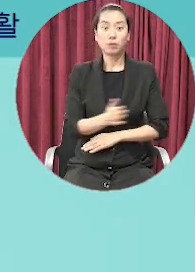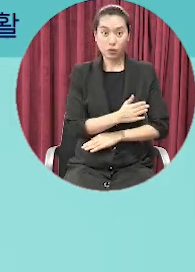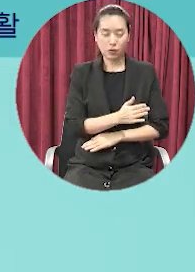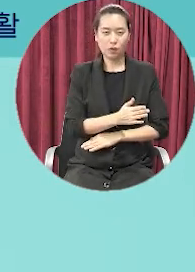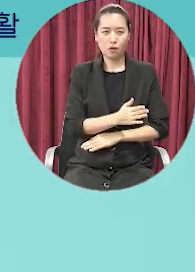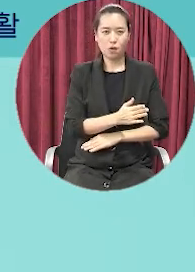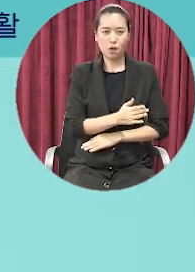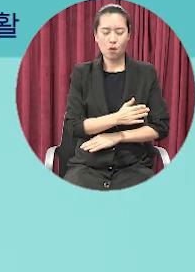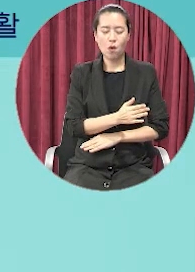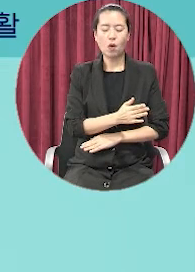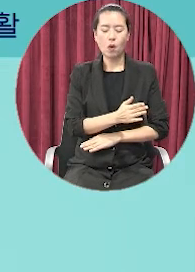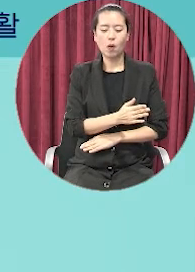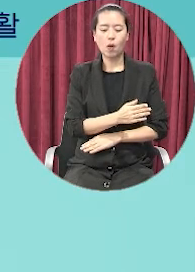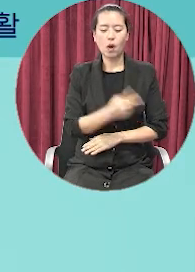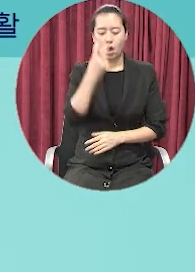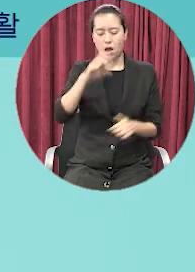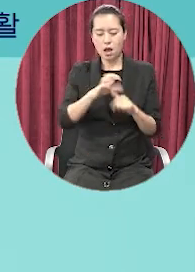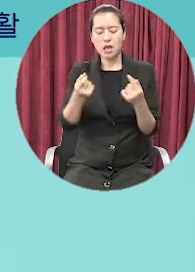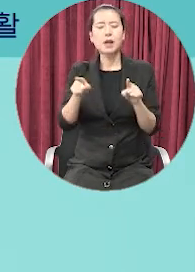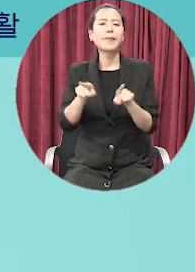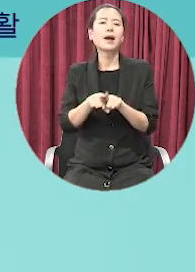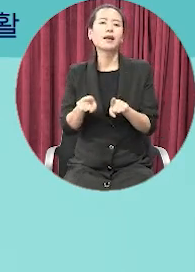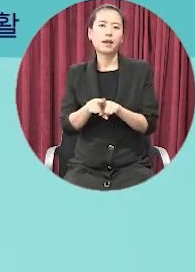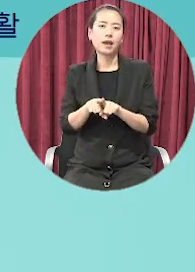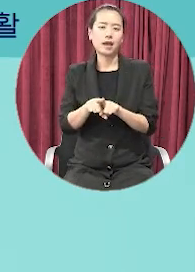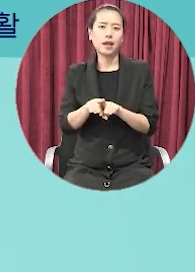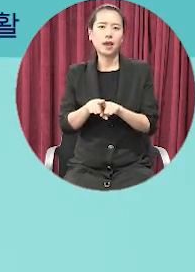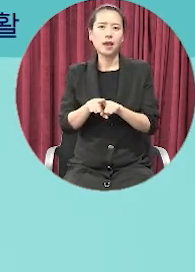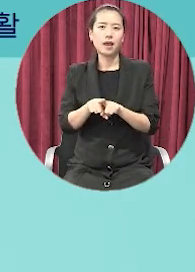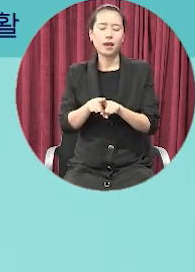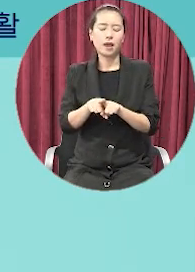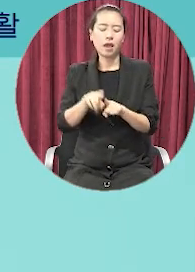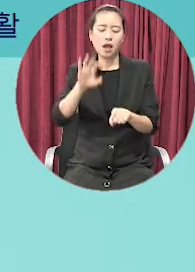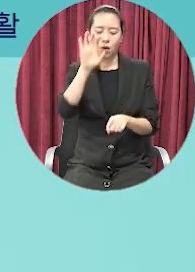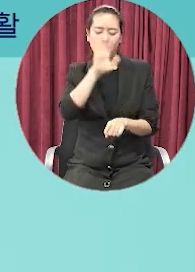치료에 참여를 시켜서 교육을 해서 하게 하는